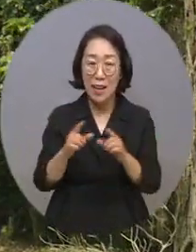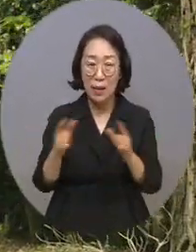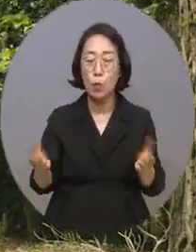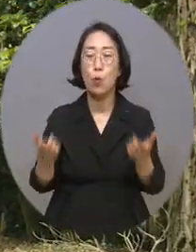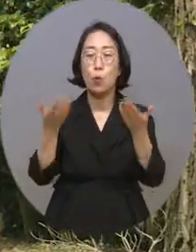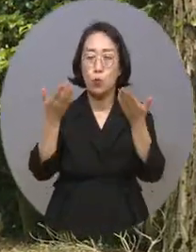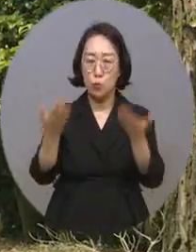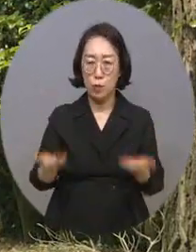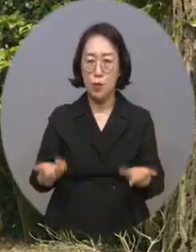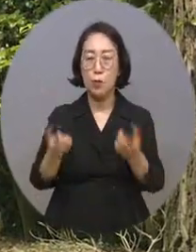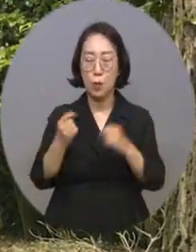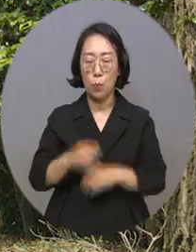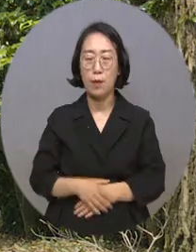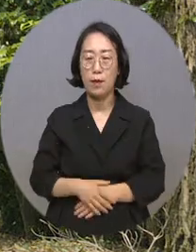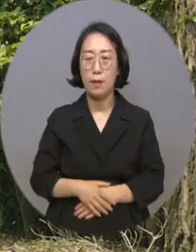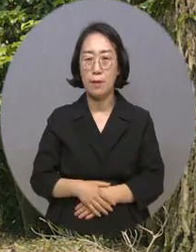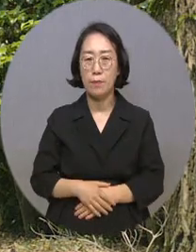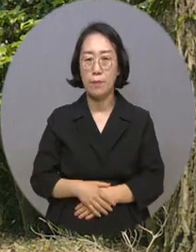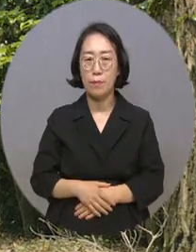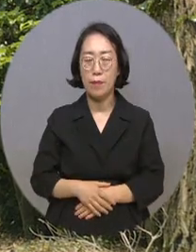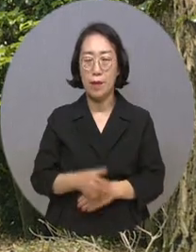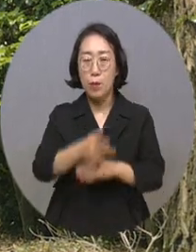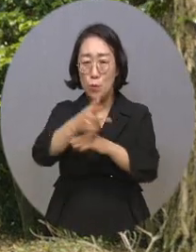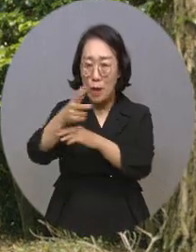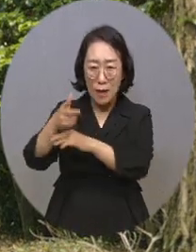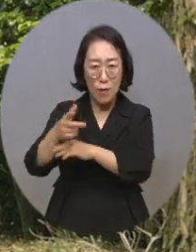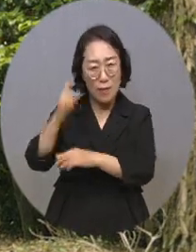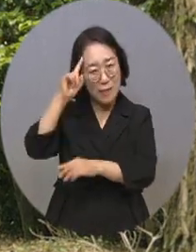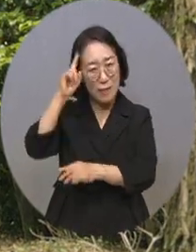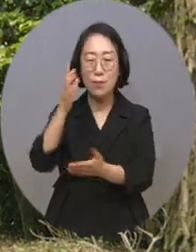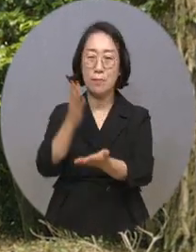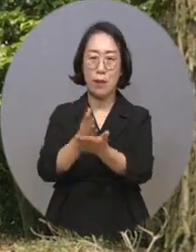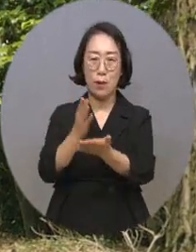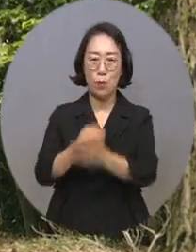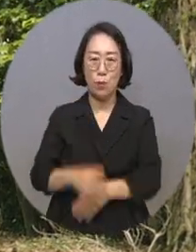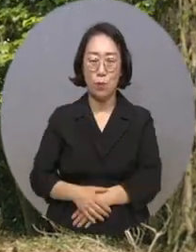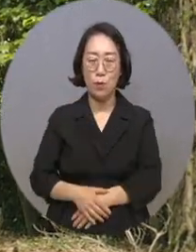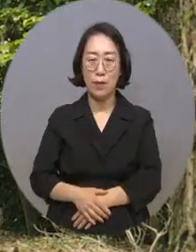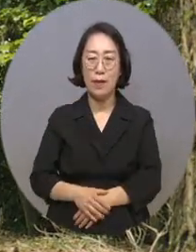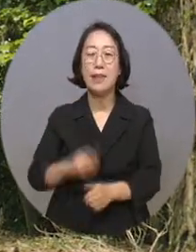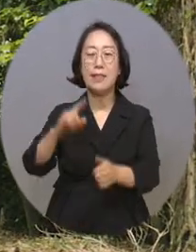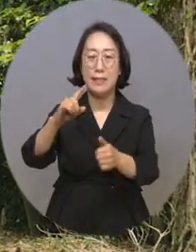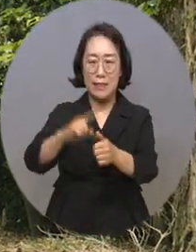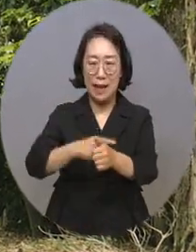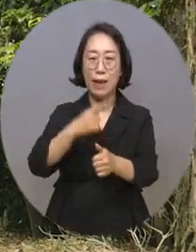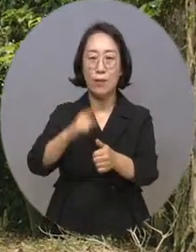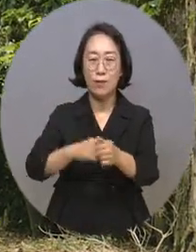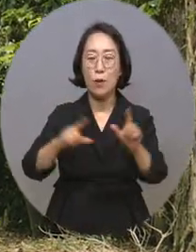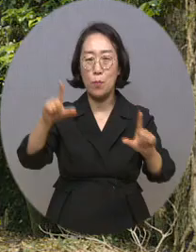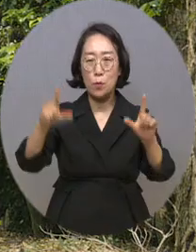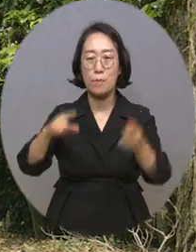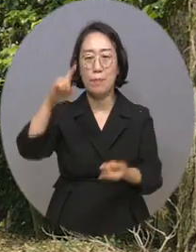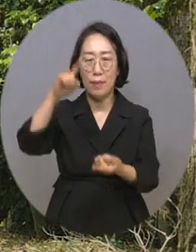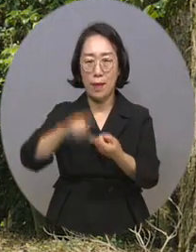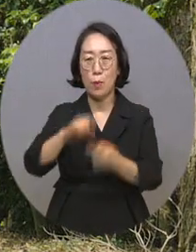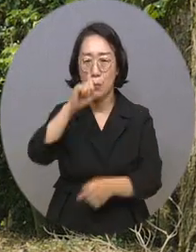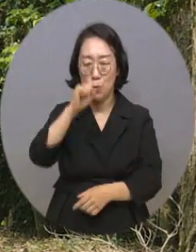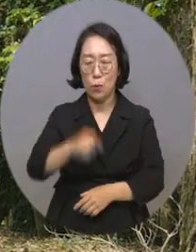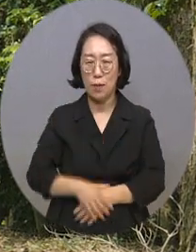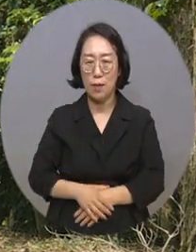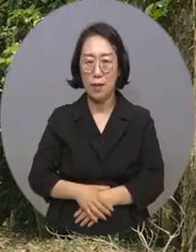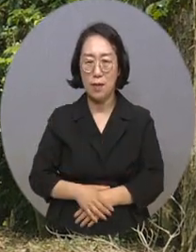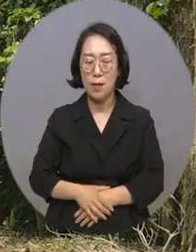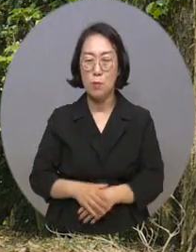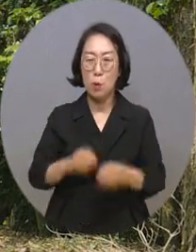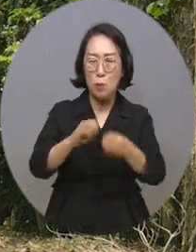거예요, 쉬는 거. 저희 모토가 그거거든요. 촬영이라 생각하지 말자. 맞아요. 그러니까 맞아. 그런 이런 인위적인 모습 하지 마세요. 맞아요. 방송인 거 만들어내려지 마세요.